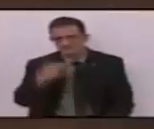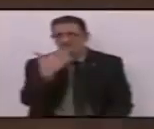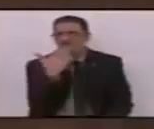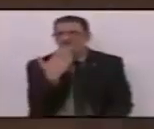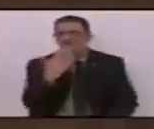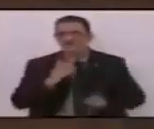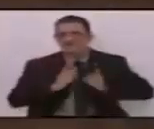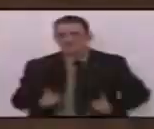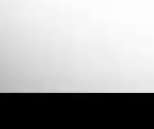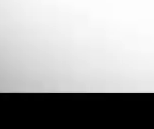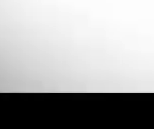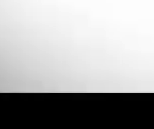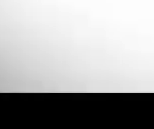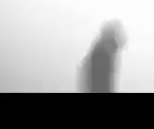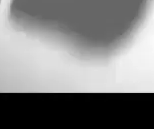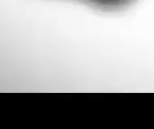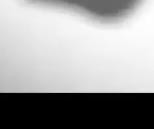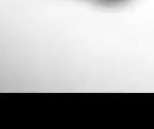شكرا لزميلنا النائب اسمع زوار.